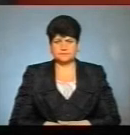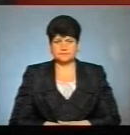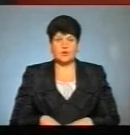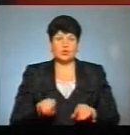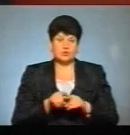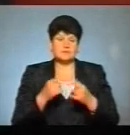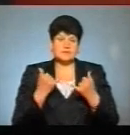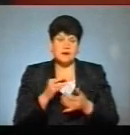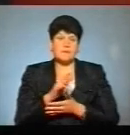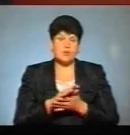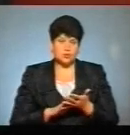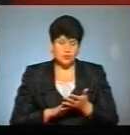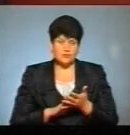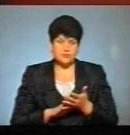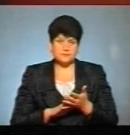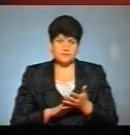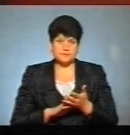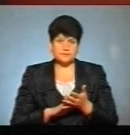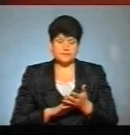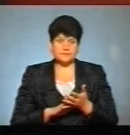Отож, ми наразі продовжуємо. І,